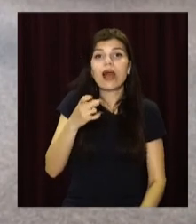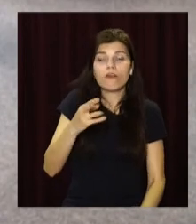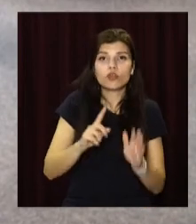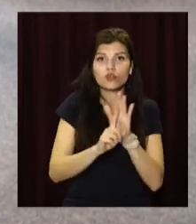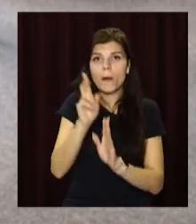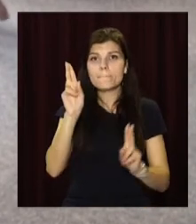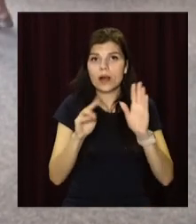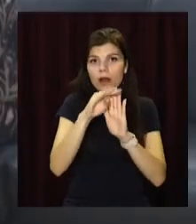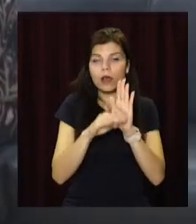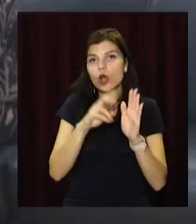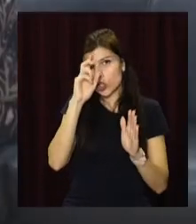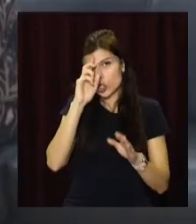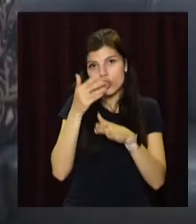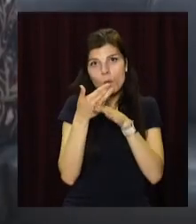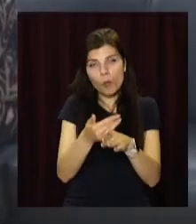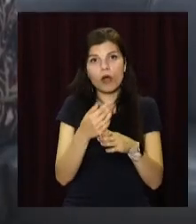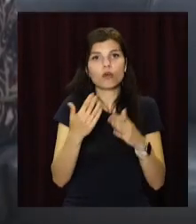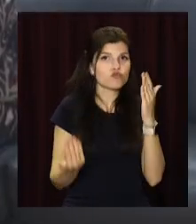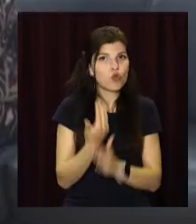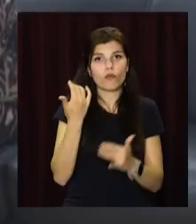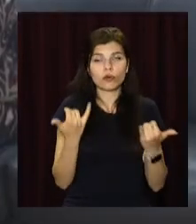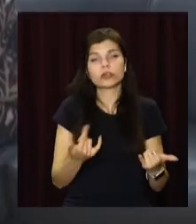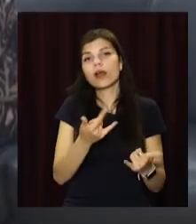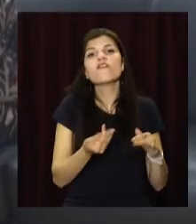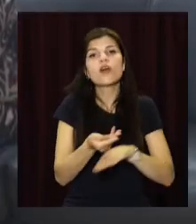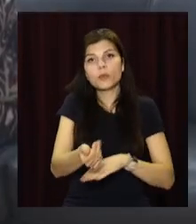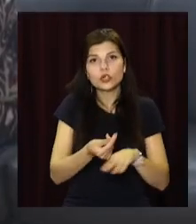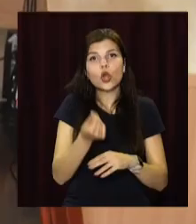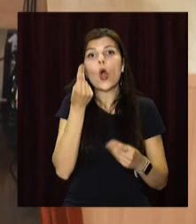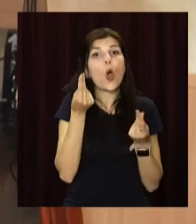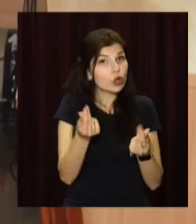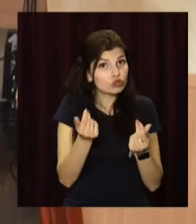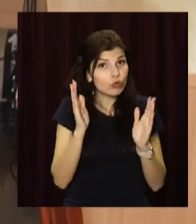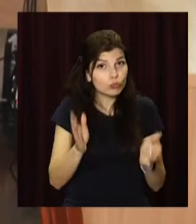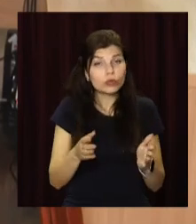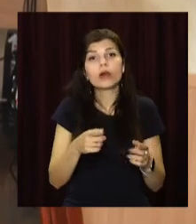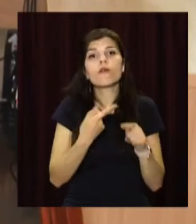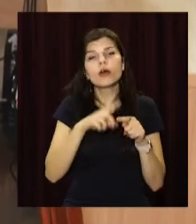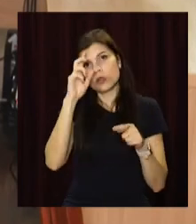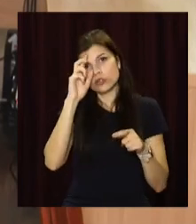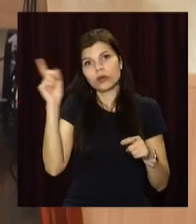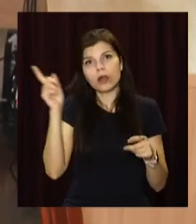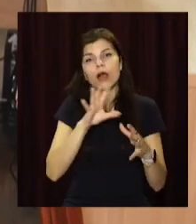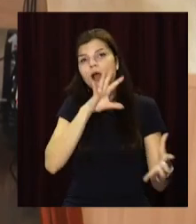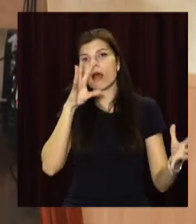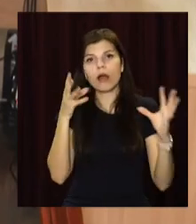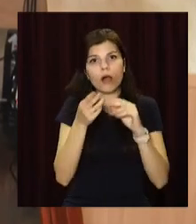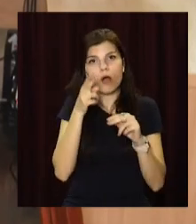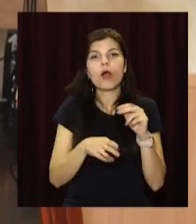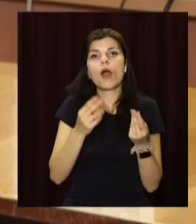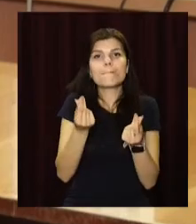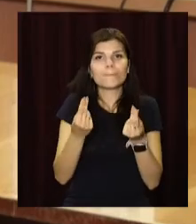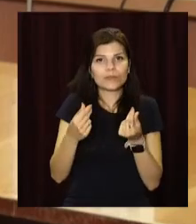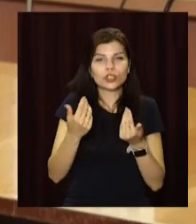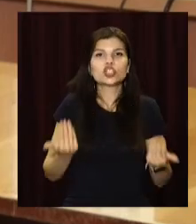правила оформлення державної допомоги. Тепер її виплачуватимуть грошима. Таким чином в державі завершують процес